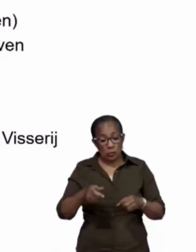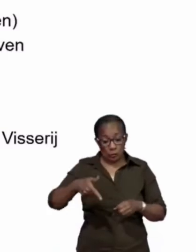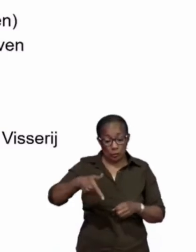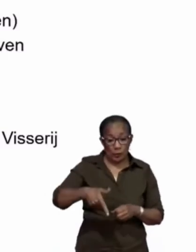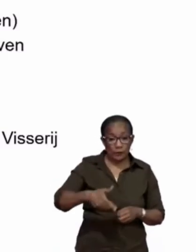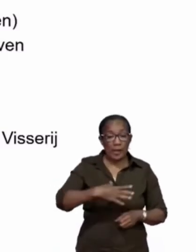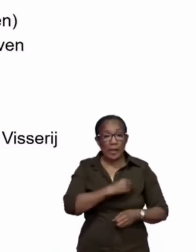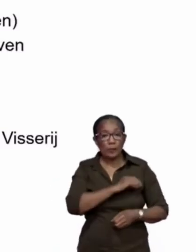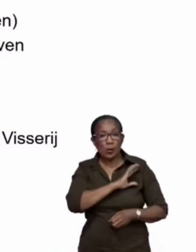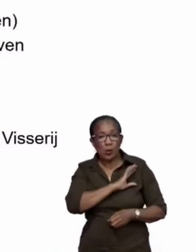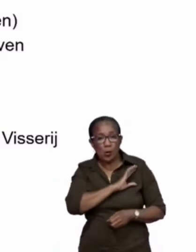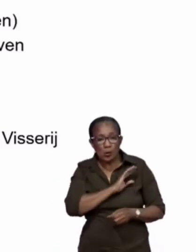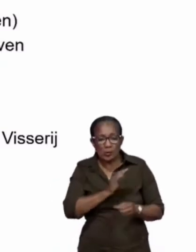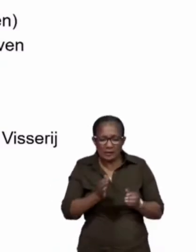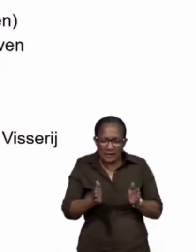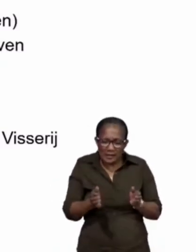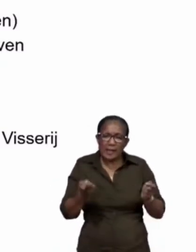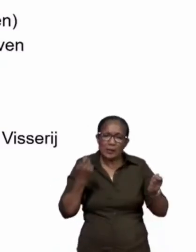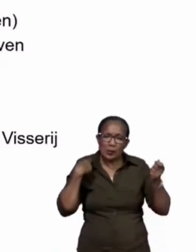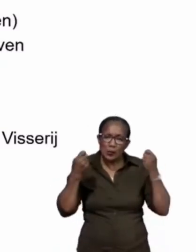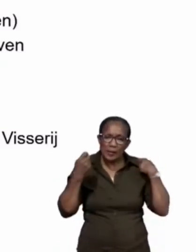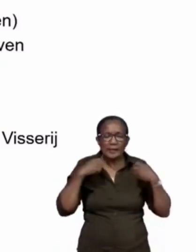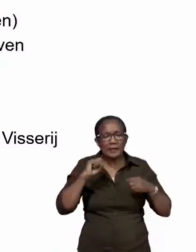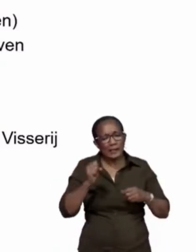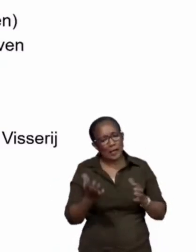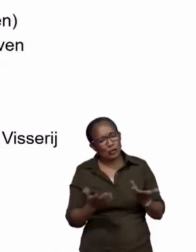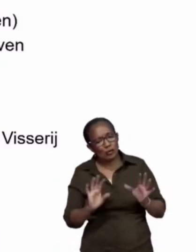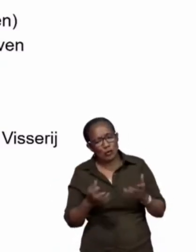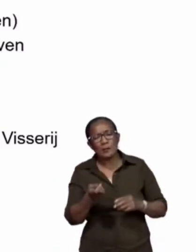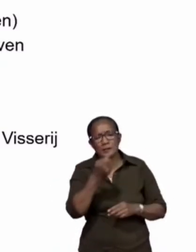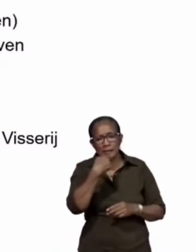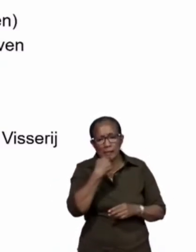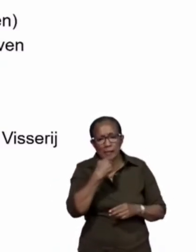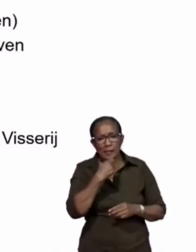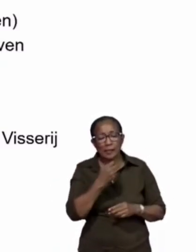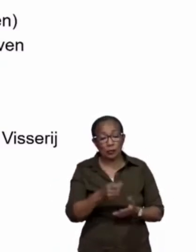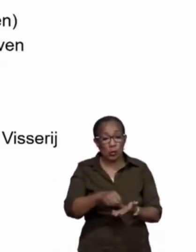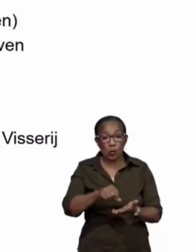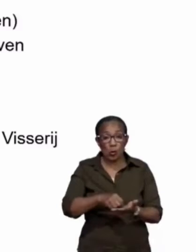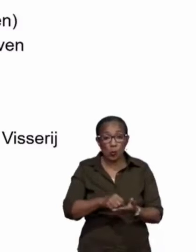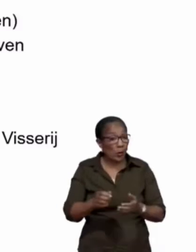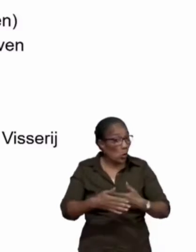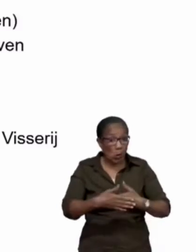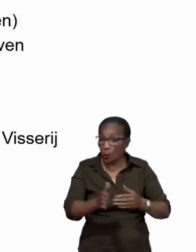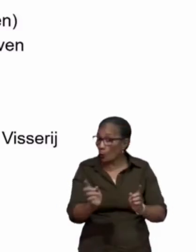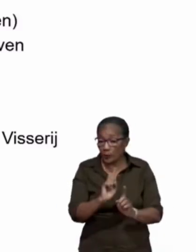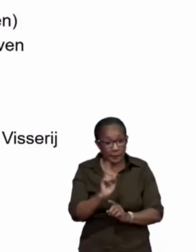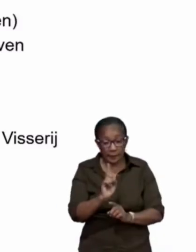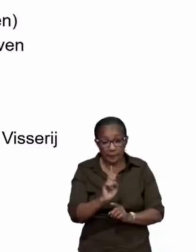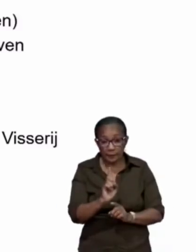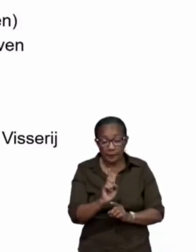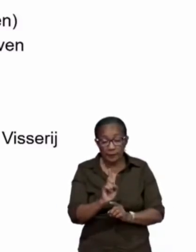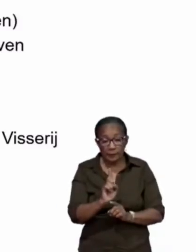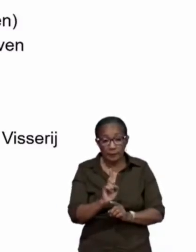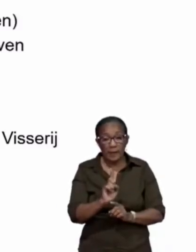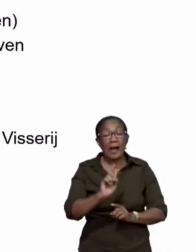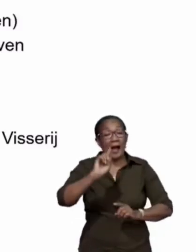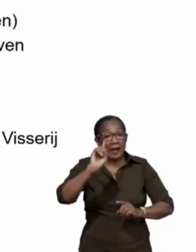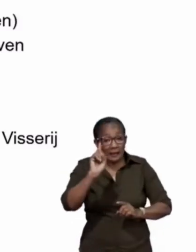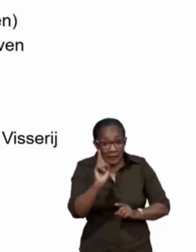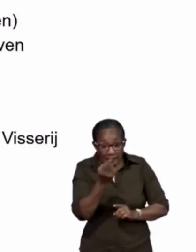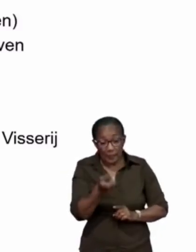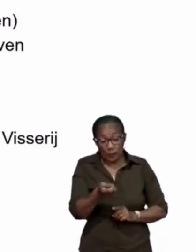station op wam chiwinkri de ser nyang, ik kan go buy one to san ina winkri, dat die no opo. Ik kan go buy